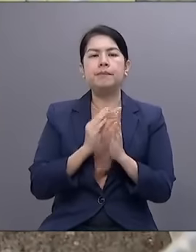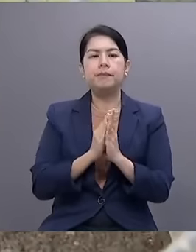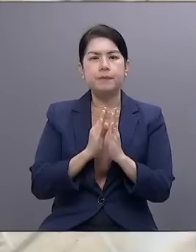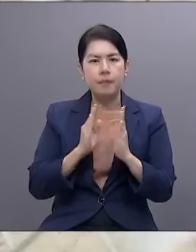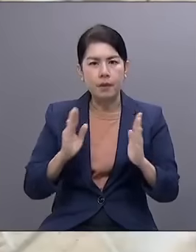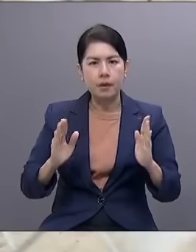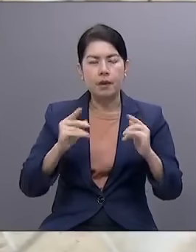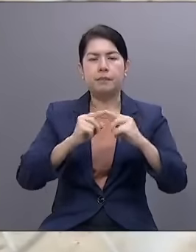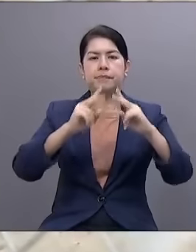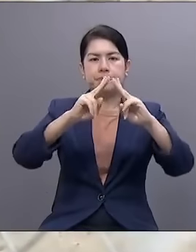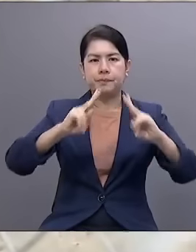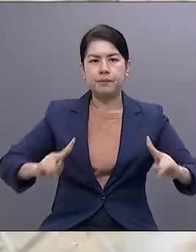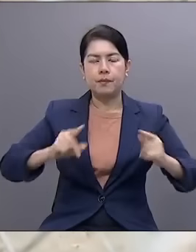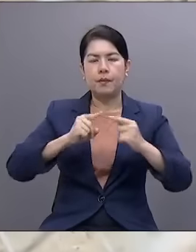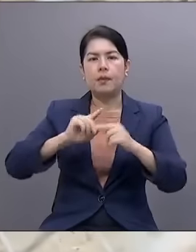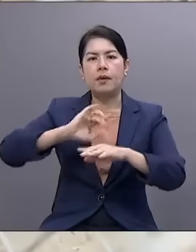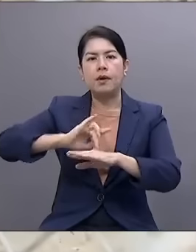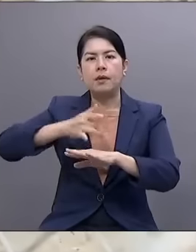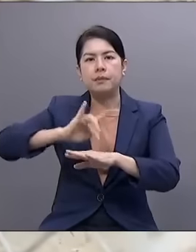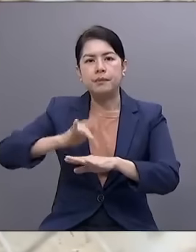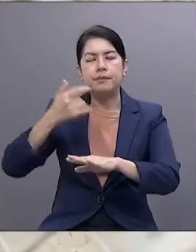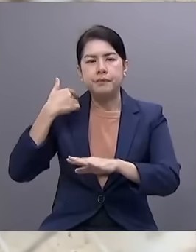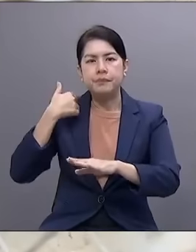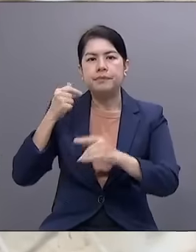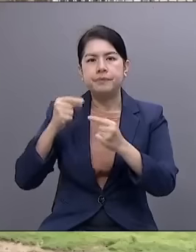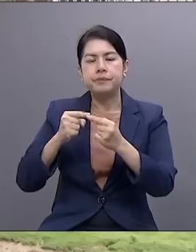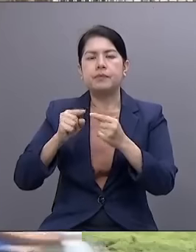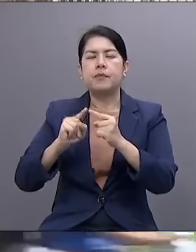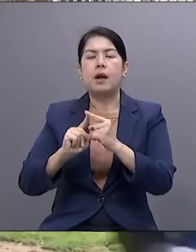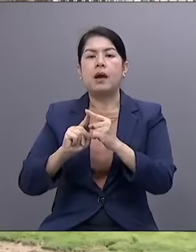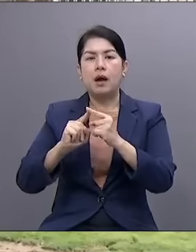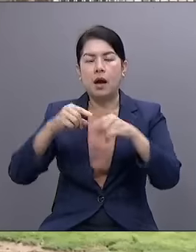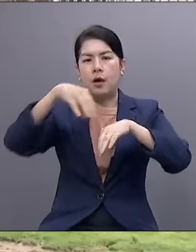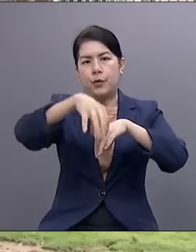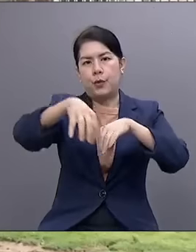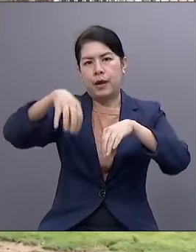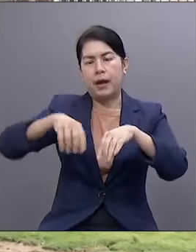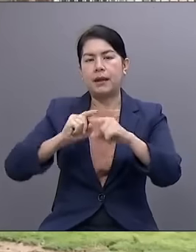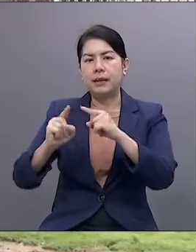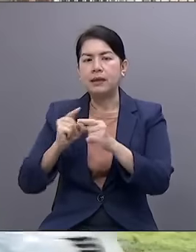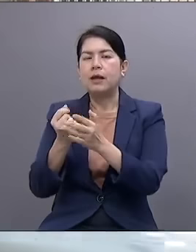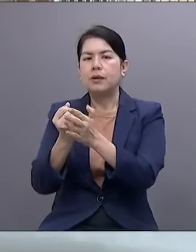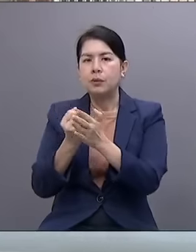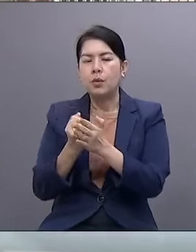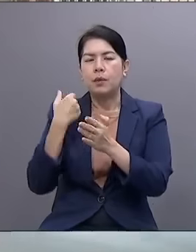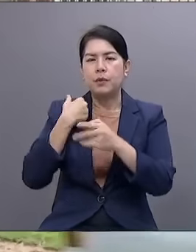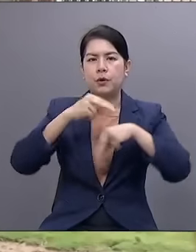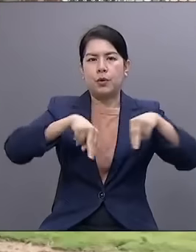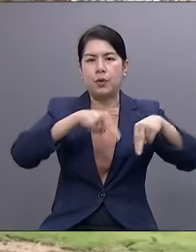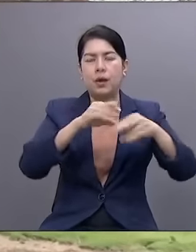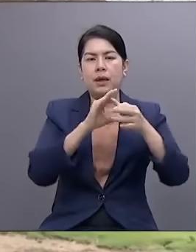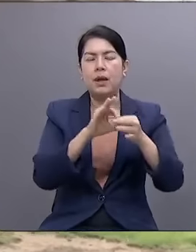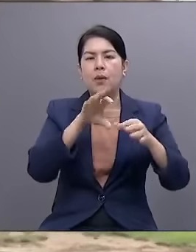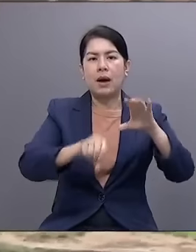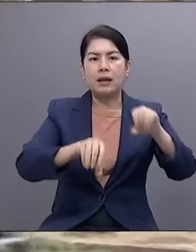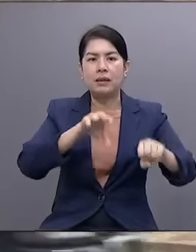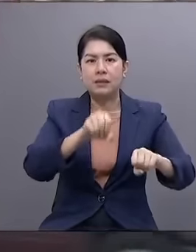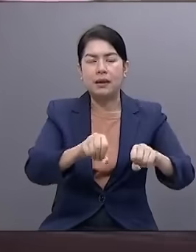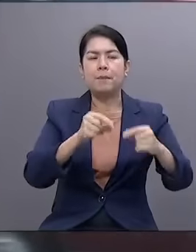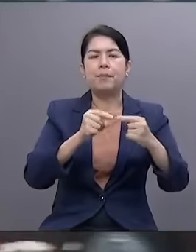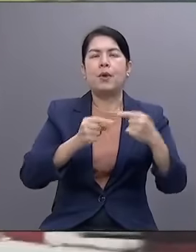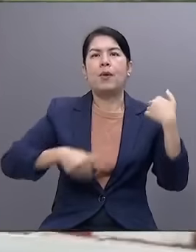คืนความสงบให้กับรอบเมืองลพบุรีครับคุณผู้ชมครับภาพที่เห็นอยู่ในขณะนี้นะครับก็คือพระปรางสามยอดนะครับเป็นแหล่งท่องเที่ยวส